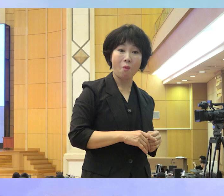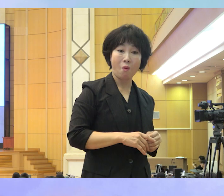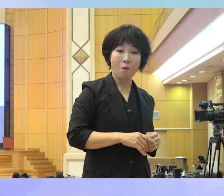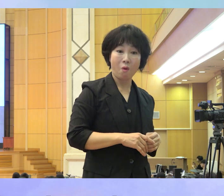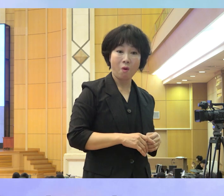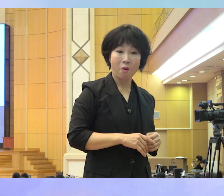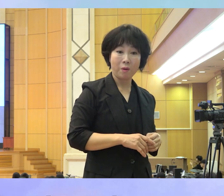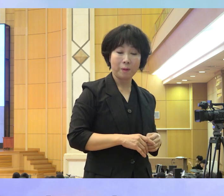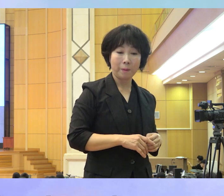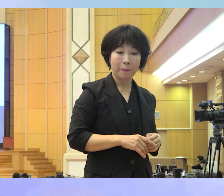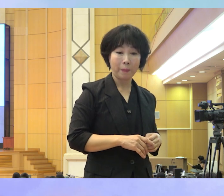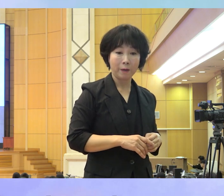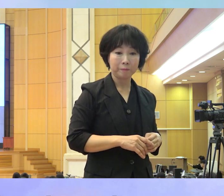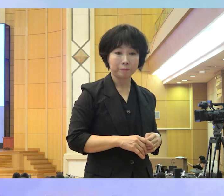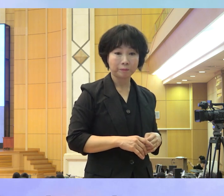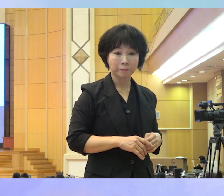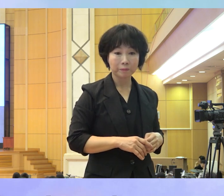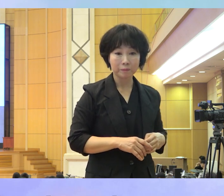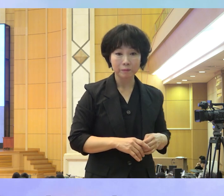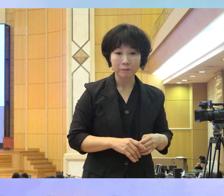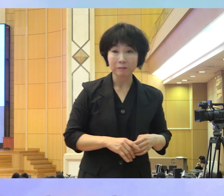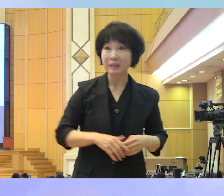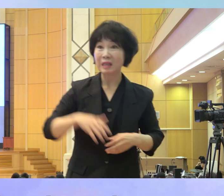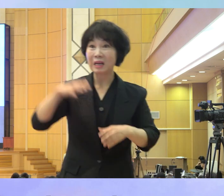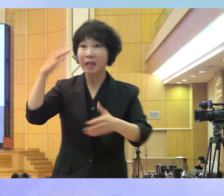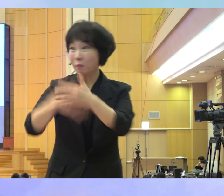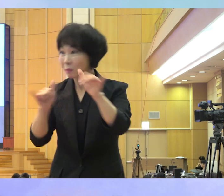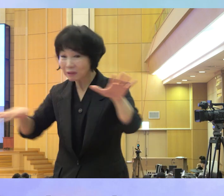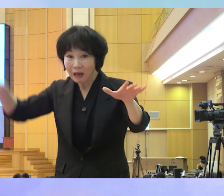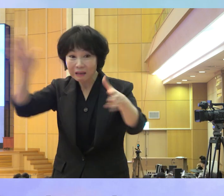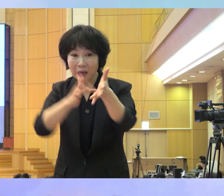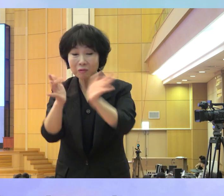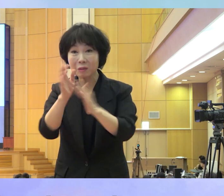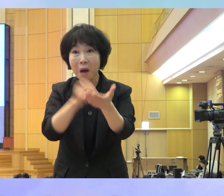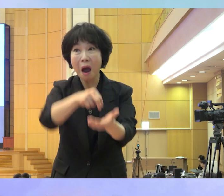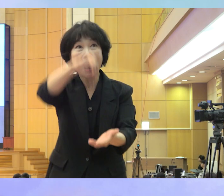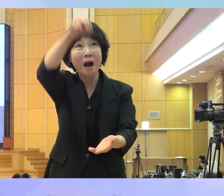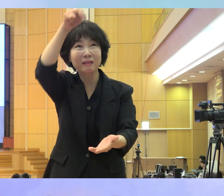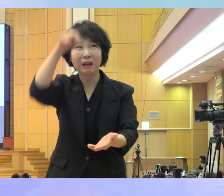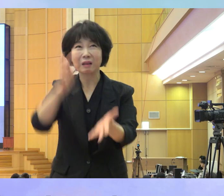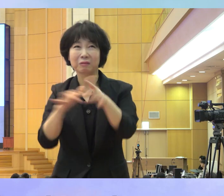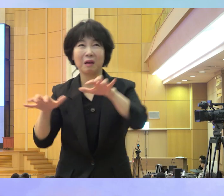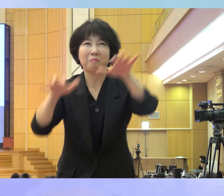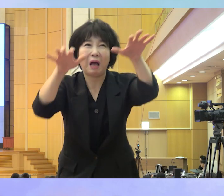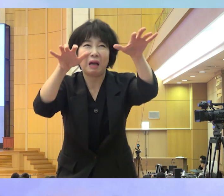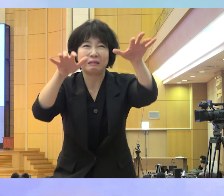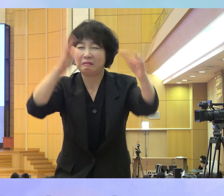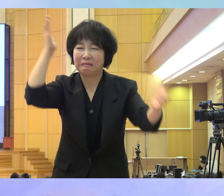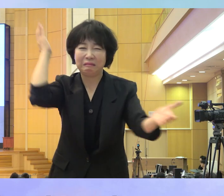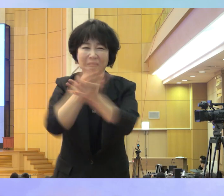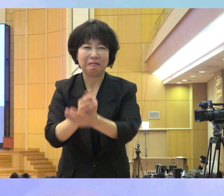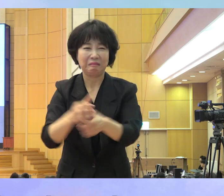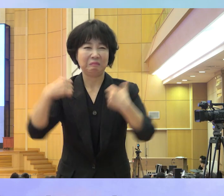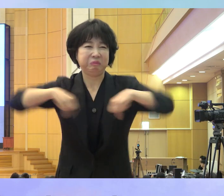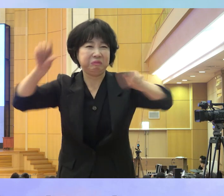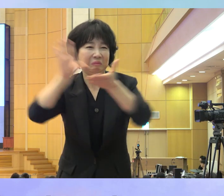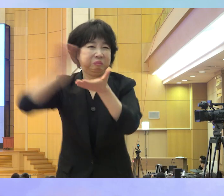승천할 때 콧등이도 안 보였어요. 그렇게 믿으면 다 주님 떠나는 거예요.